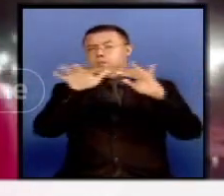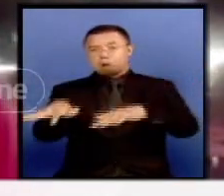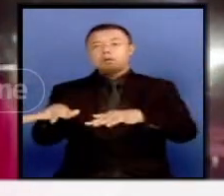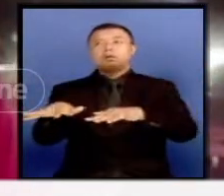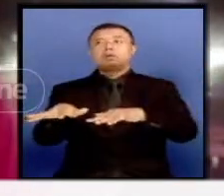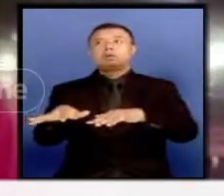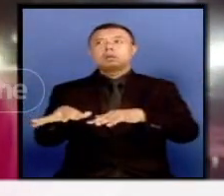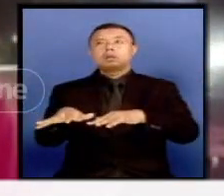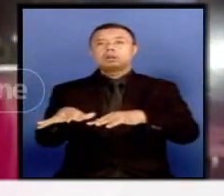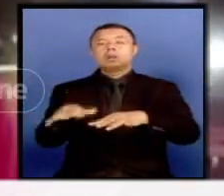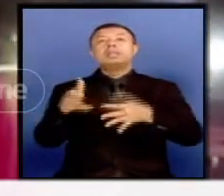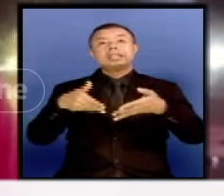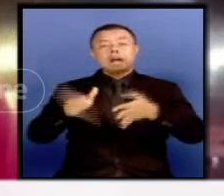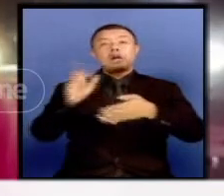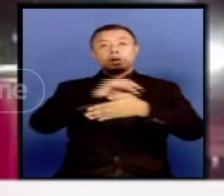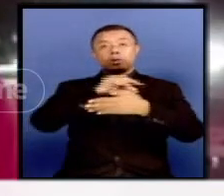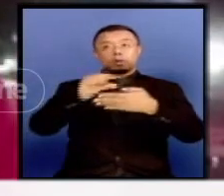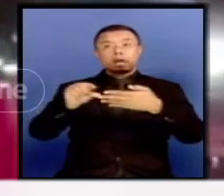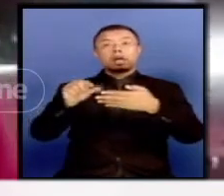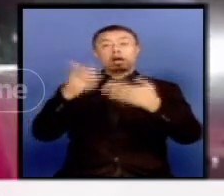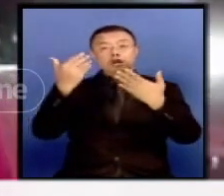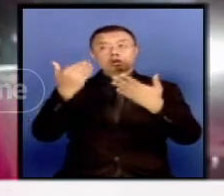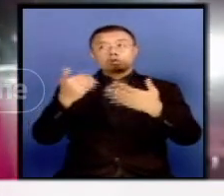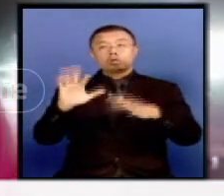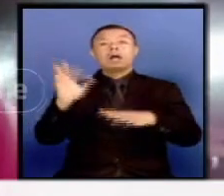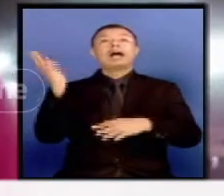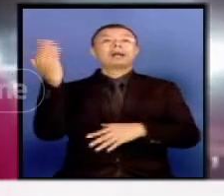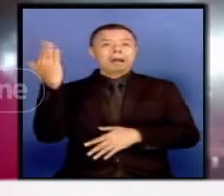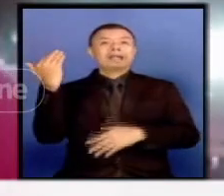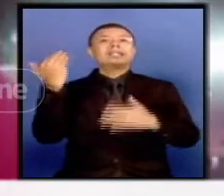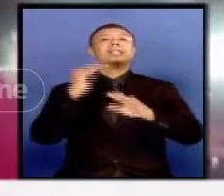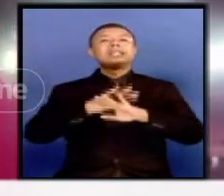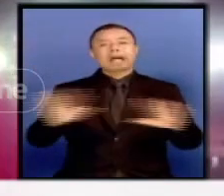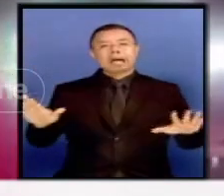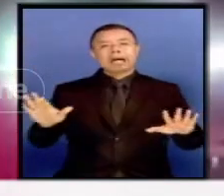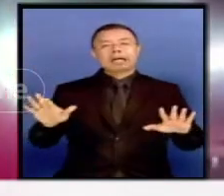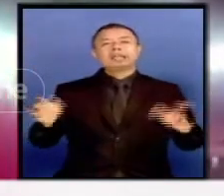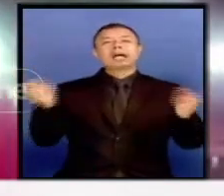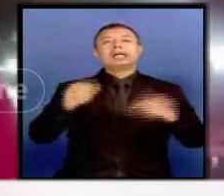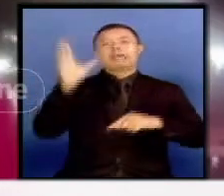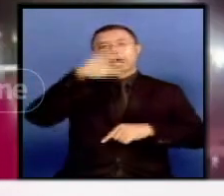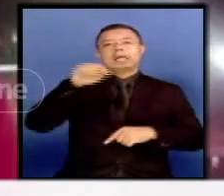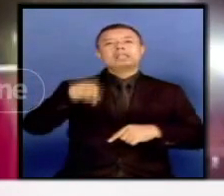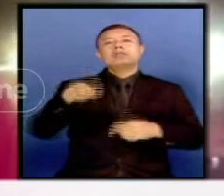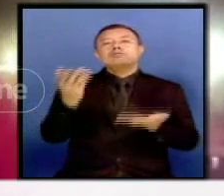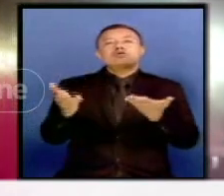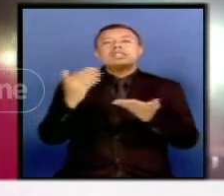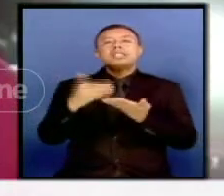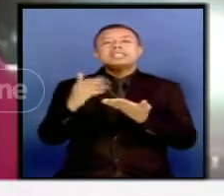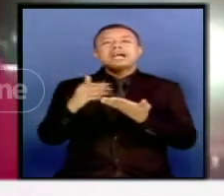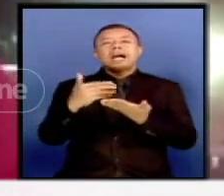puncak arus mudik yang terjadi di jalur Pantura terjadi pada kemarin hingga hari ini diprediksi